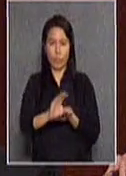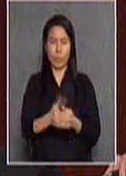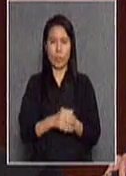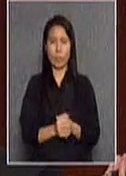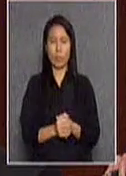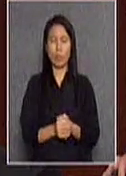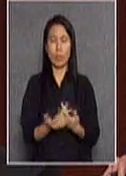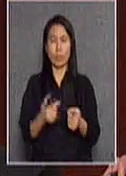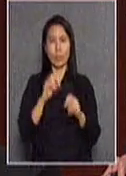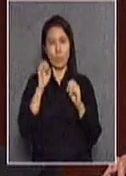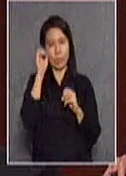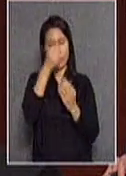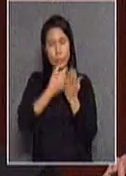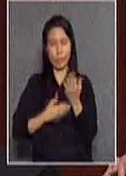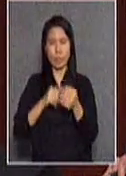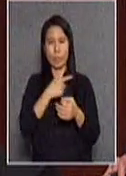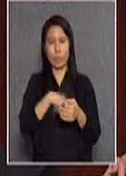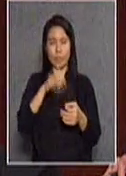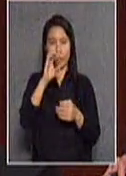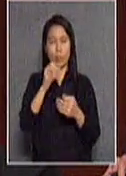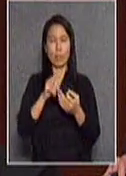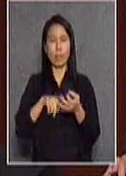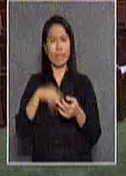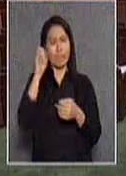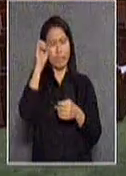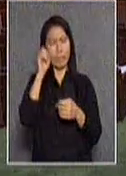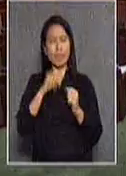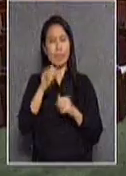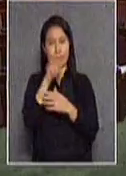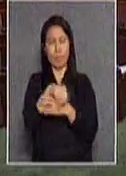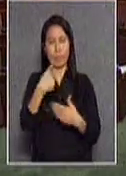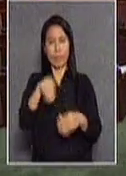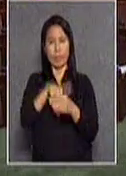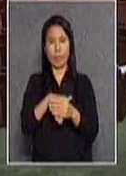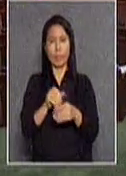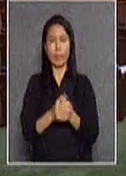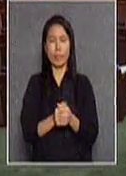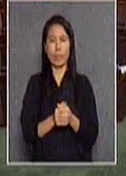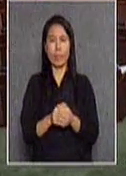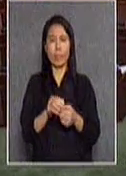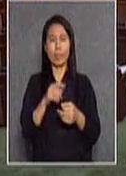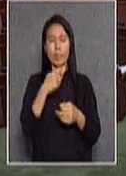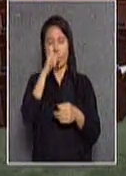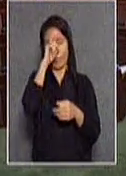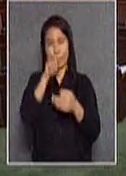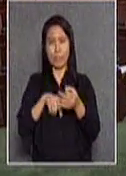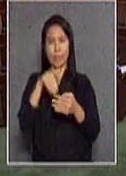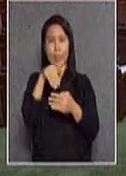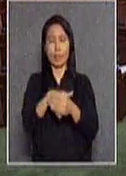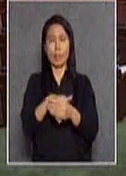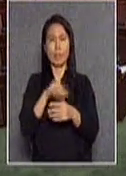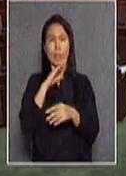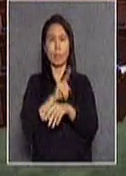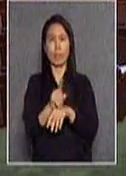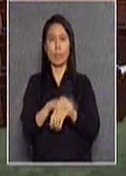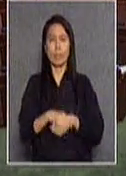位提出的待決議題是陳志全議員動議的修正案予以通過，現在付諸表決。陳志全議員要求記名表決，表決鐘響